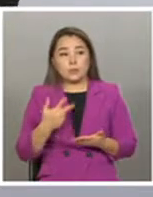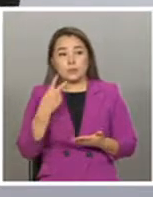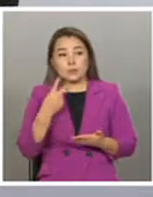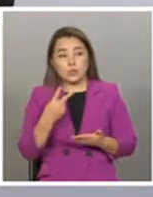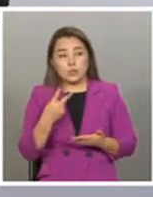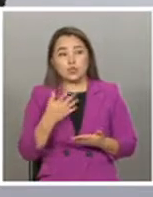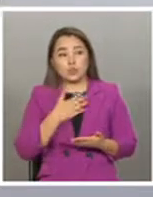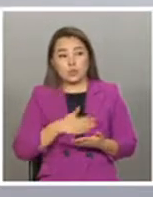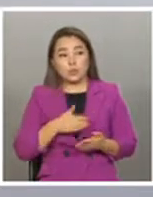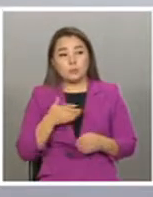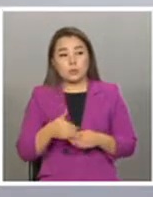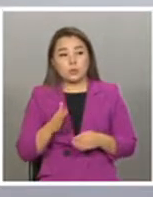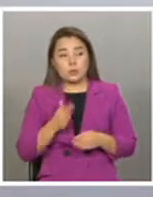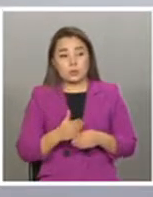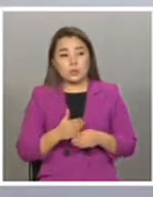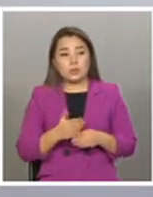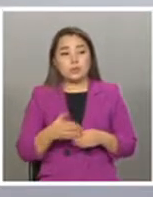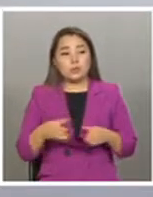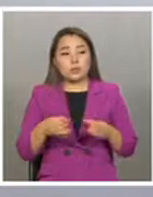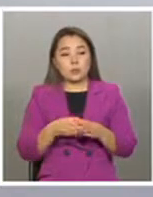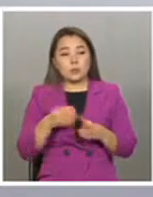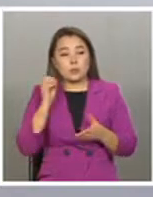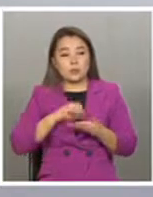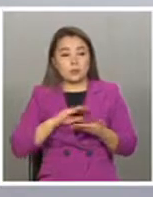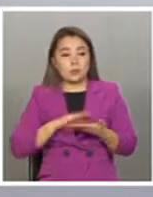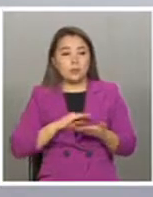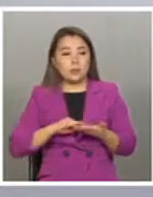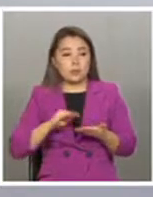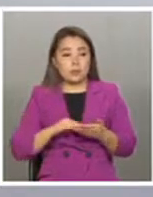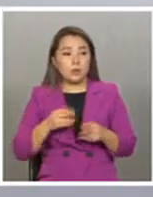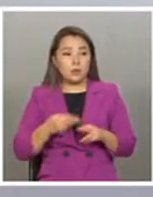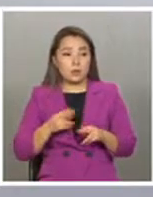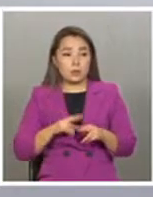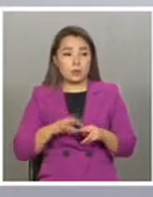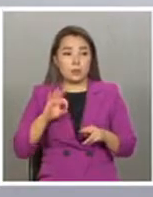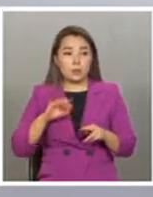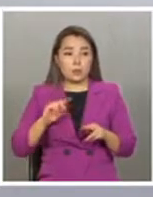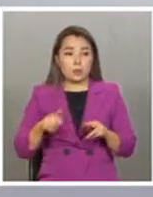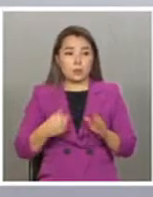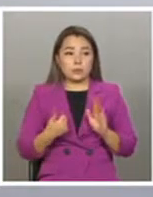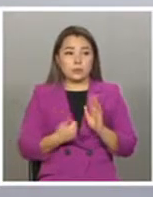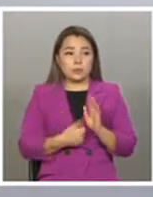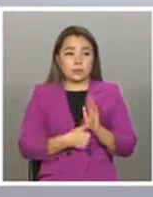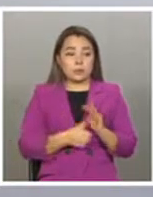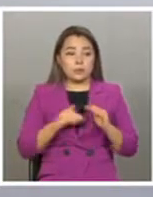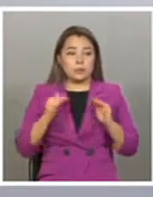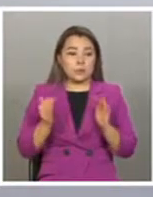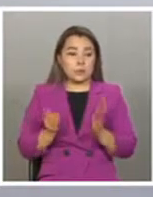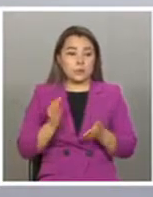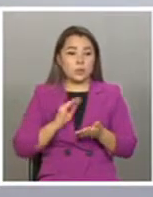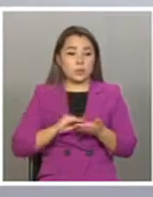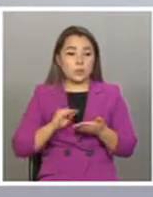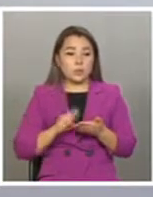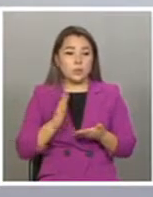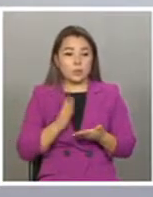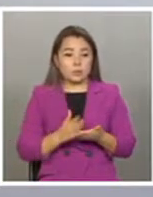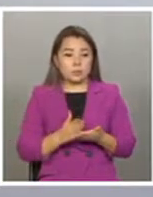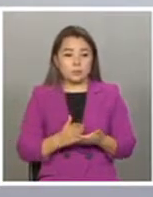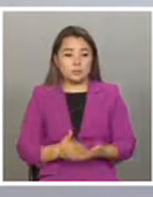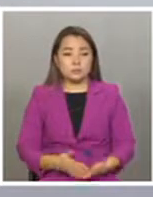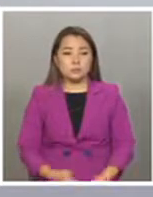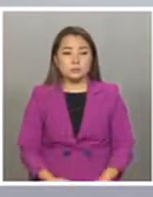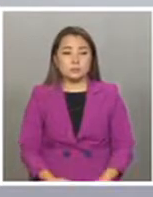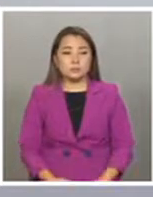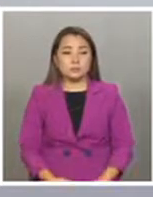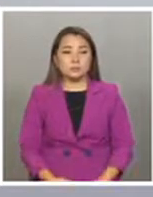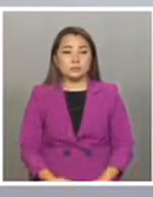бөлшегін ондық бөлшекке түрлендіретін болсақ, онда ол 0 бүтін периодында 6 периодты ондық бөлшегімен